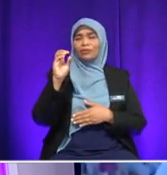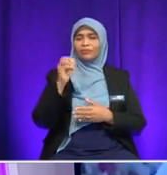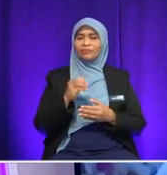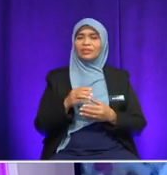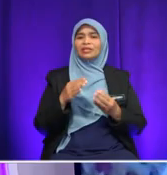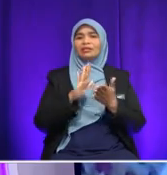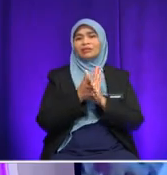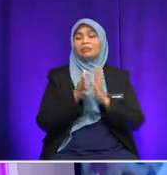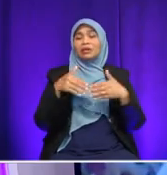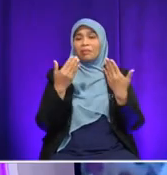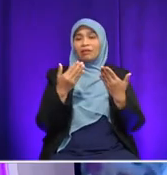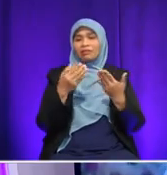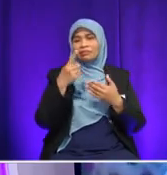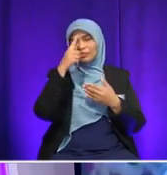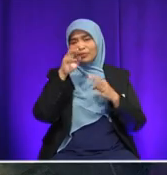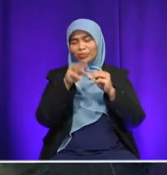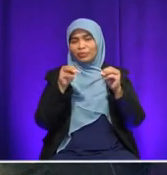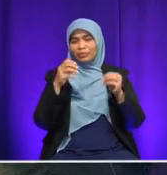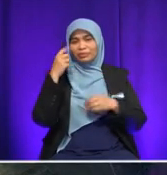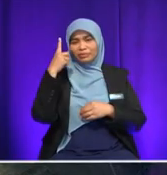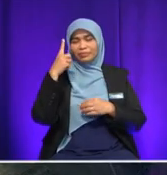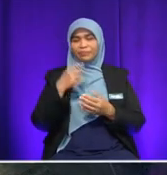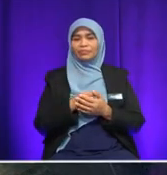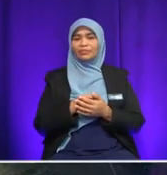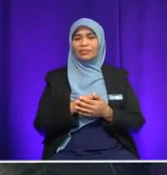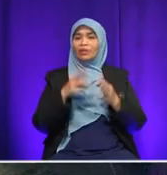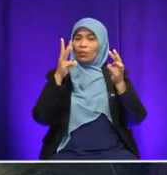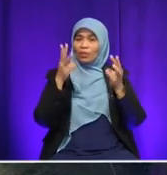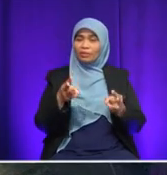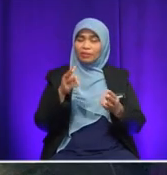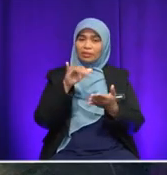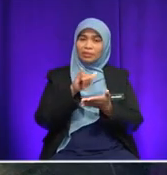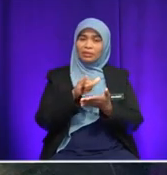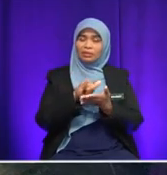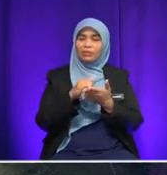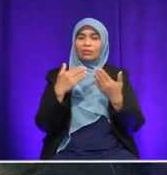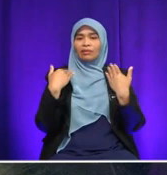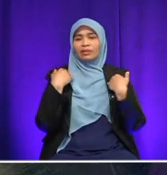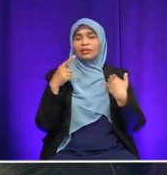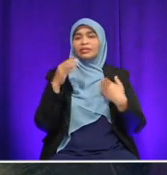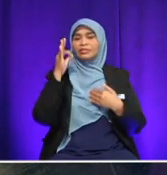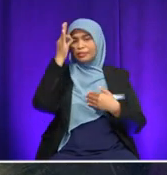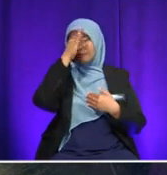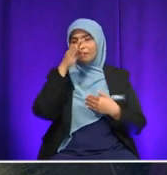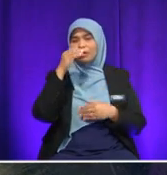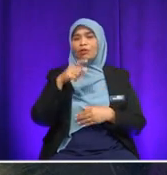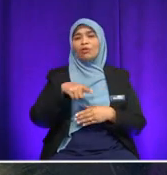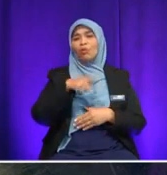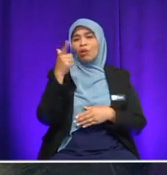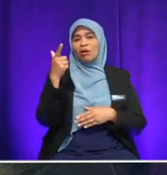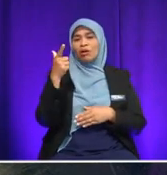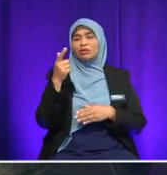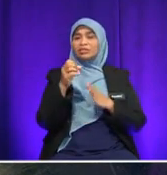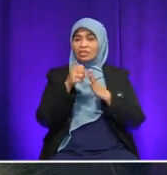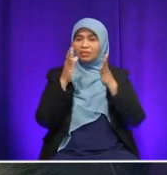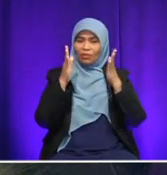dan perwatakan tersebut tu cikgu. Okey, watak tu sebenarnya dia adalah sifat luaran. Sifat luaran sesuatu